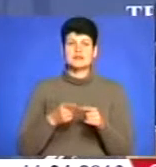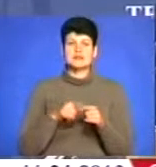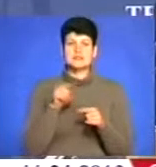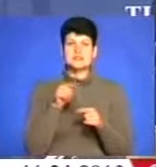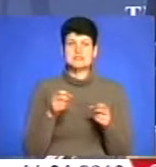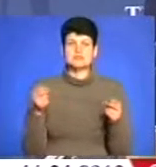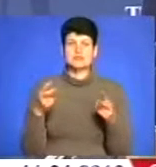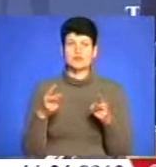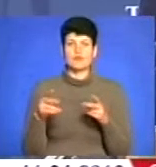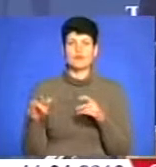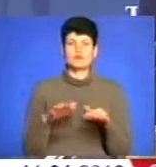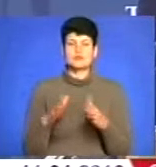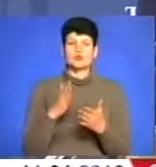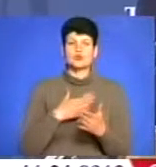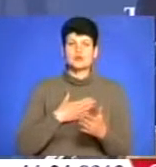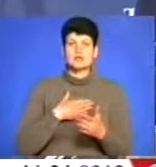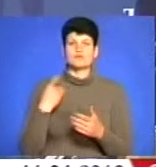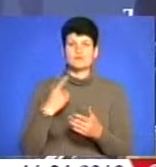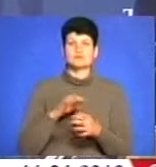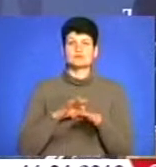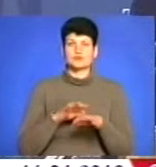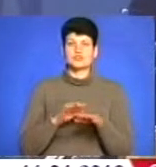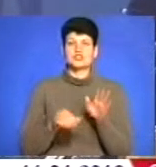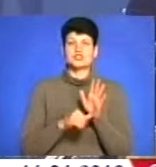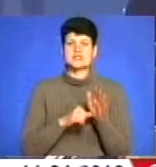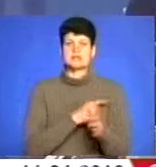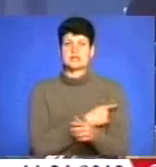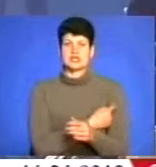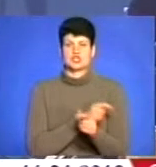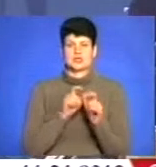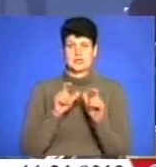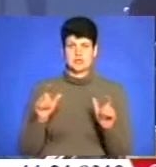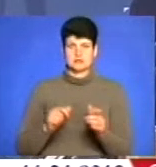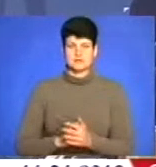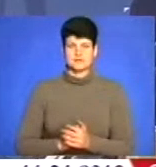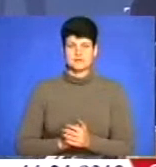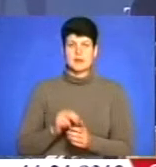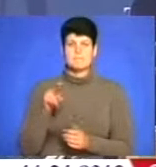спеціалізовані функції у нас в області вже здійснює 6 медичних закладів.